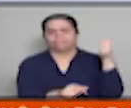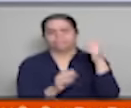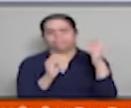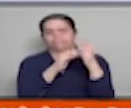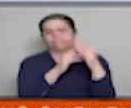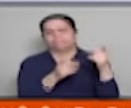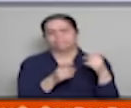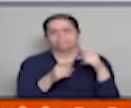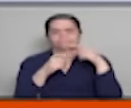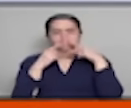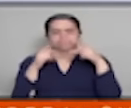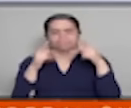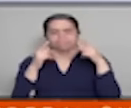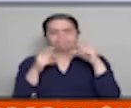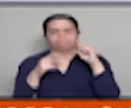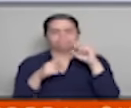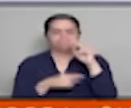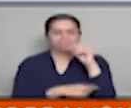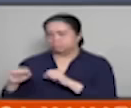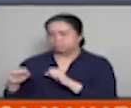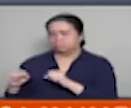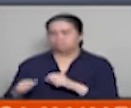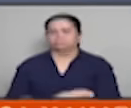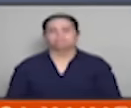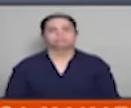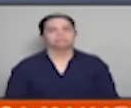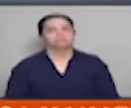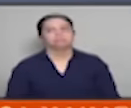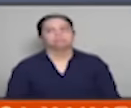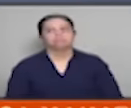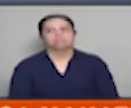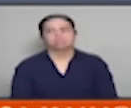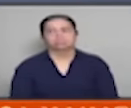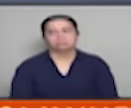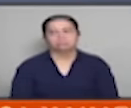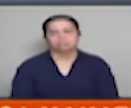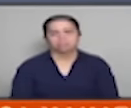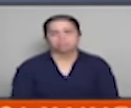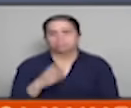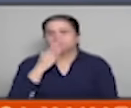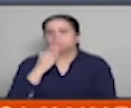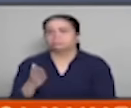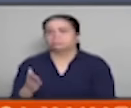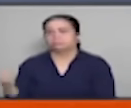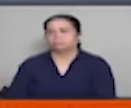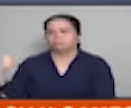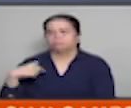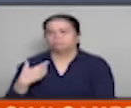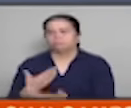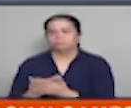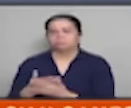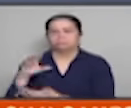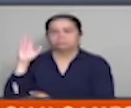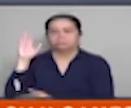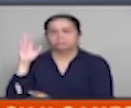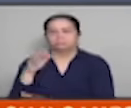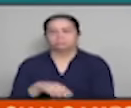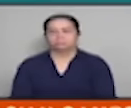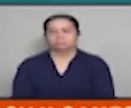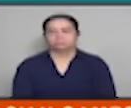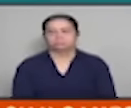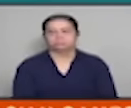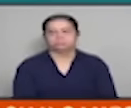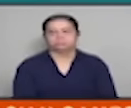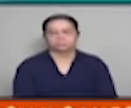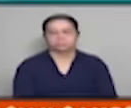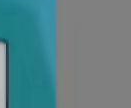public scandal. Kung ano na pang pwede maikaso sa kanya, ganoon po gagawin natin, no? Opo, sir. Sige, salamat po mga sir sa pagpunta. Magandang opo, hapon po, salamat sir. Salamat din po, sir. Ayon,